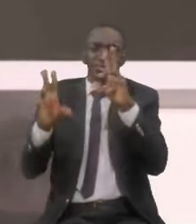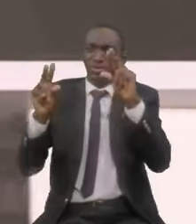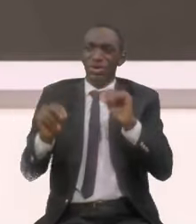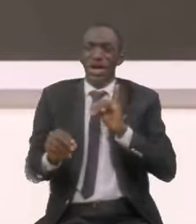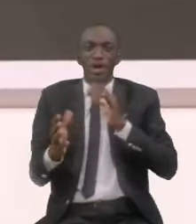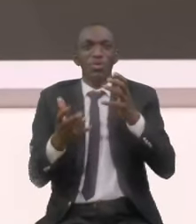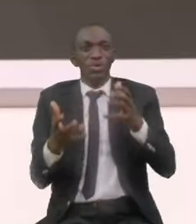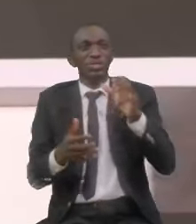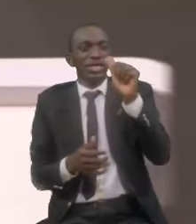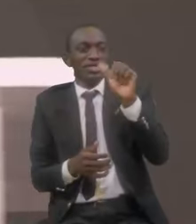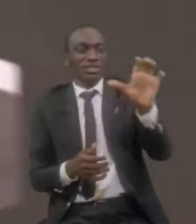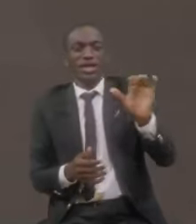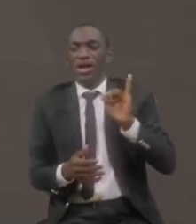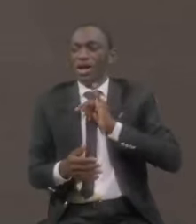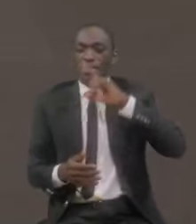ventilo. Il me faut